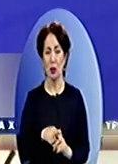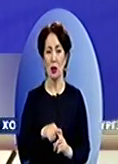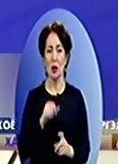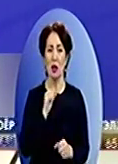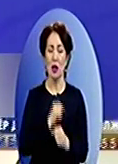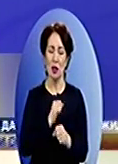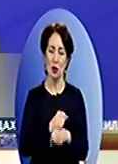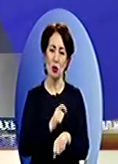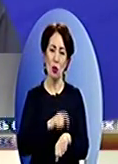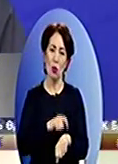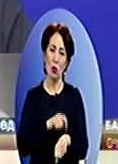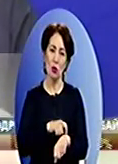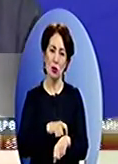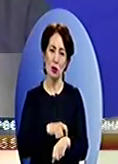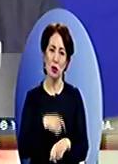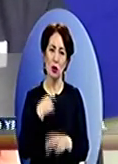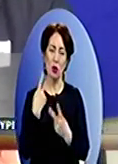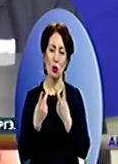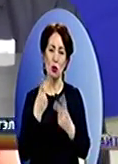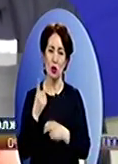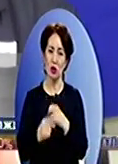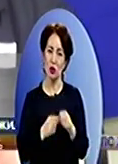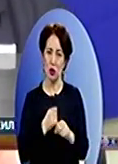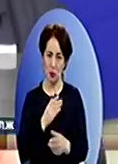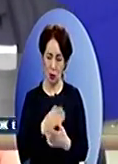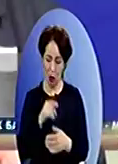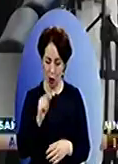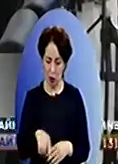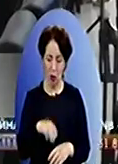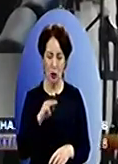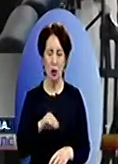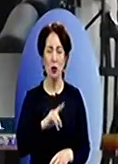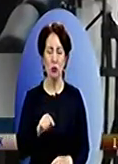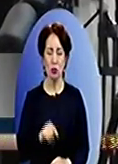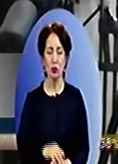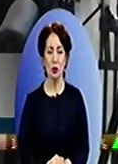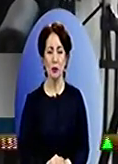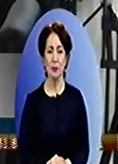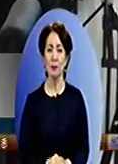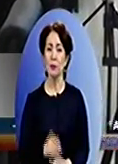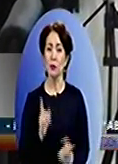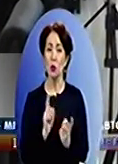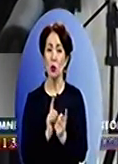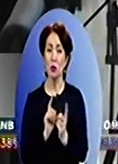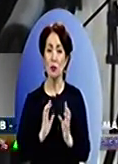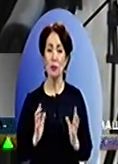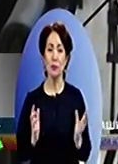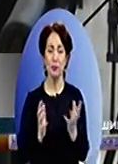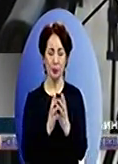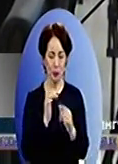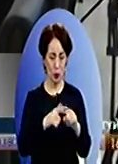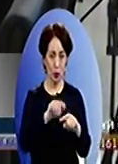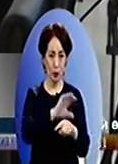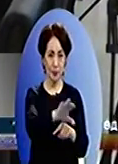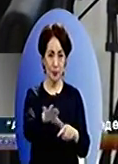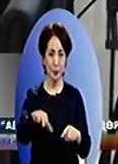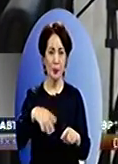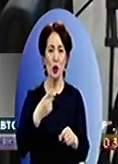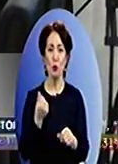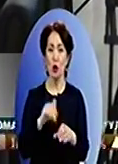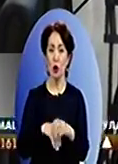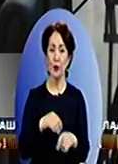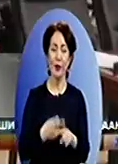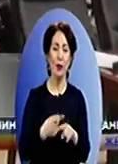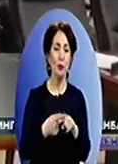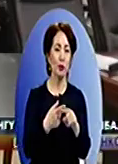ажиллах хугацаа маань одоохондоо бол 22 жил байгаа. Ер нь одоогийн тэзүүгээр. Уулзалтын үеэр орон нутагт хөрөнгө оруулалт нэмэгдүүлэх, хамтын харилцаагаа